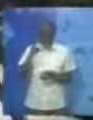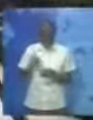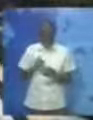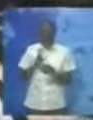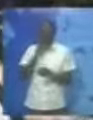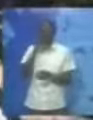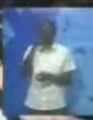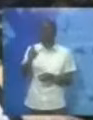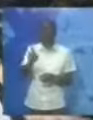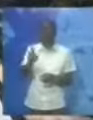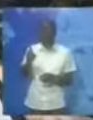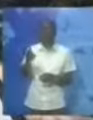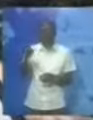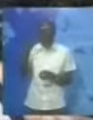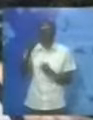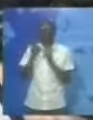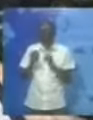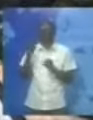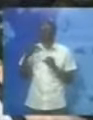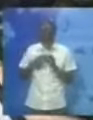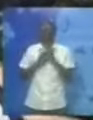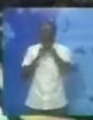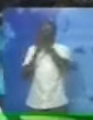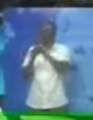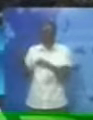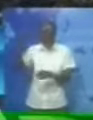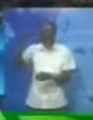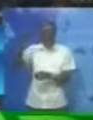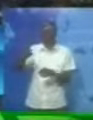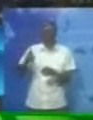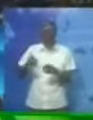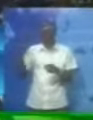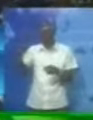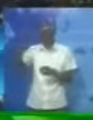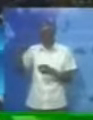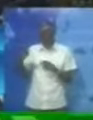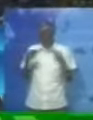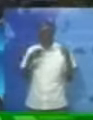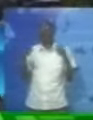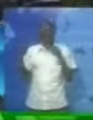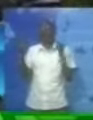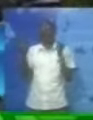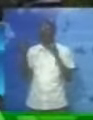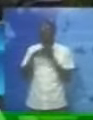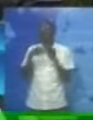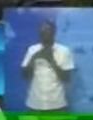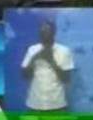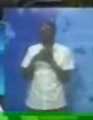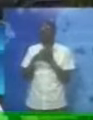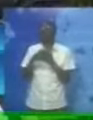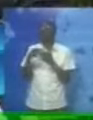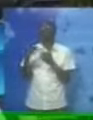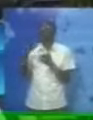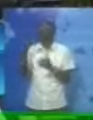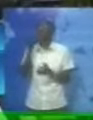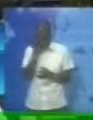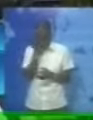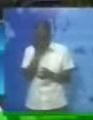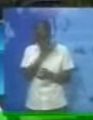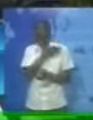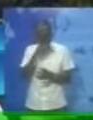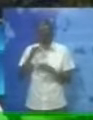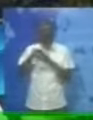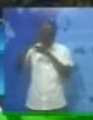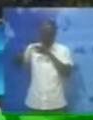avions quelques accompagnements supplémentaires dans la lutte contre la fraude, et je crois que vous avez vu la